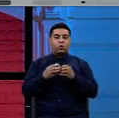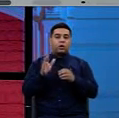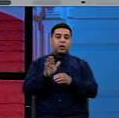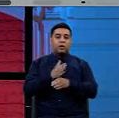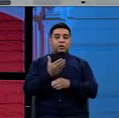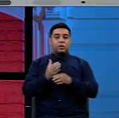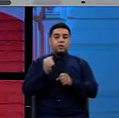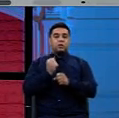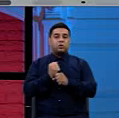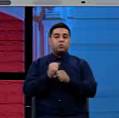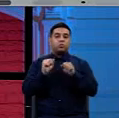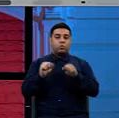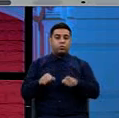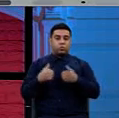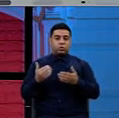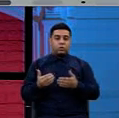guruhga ajratildi?